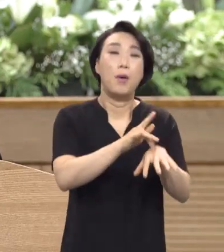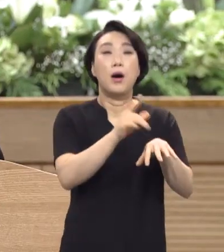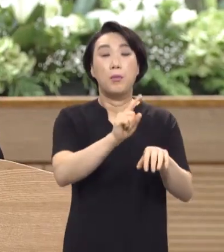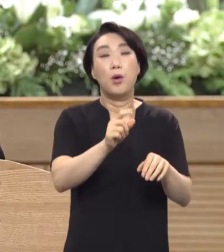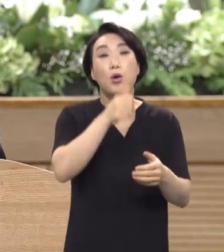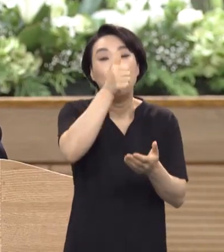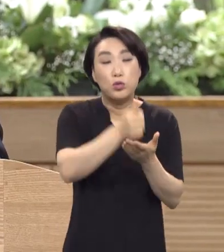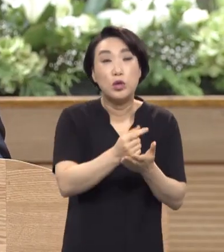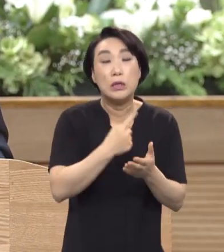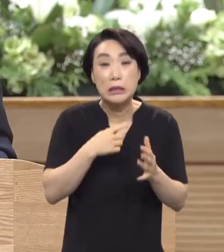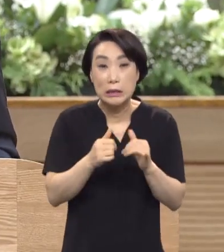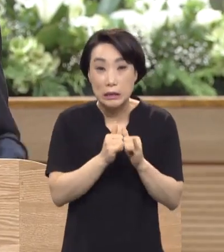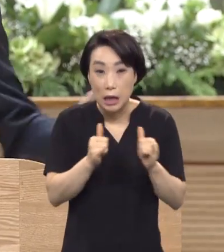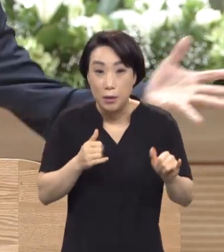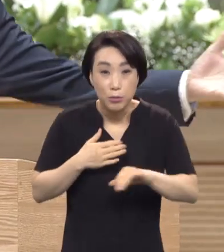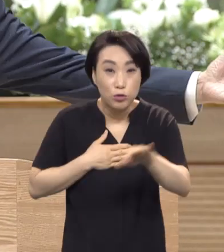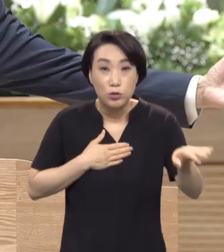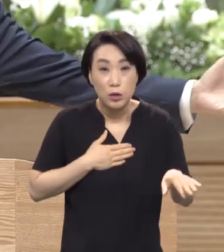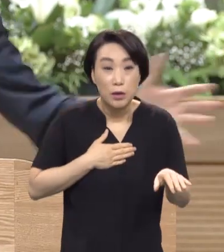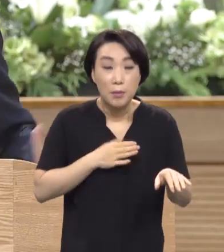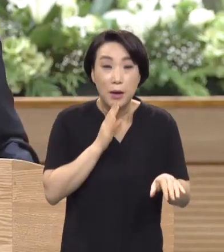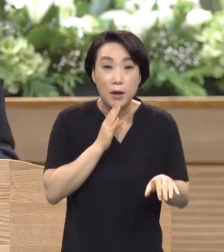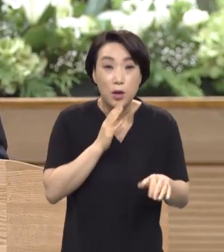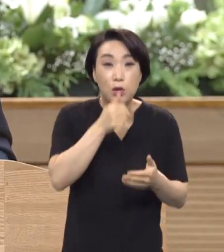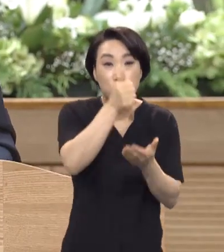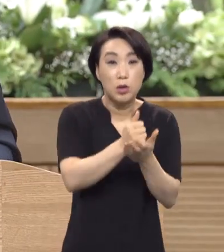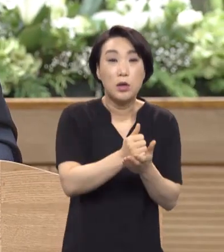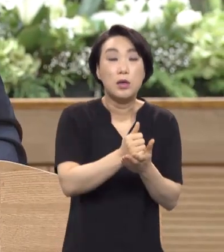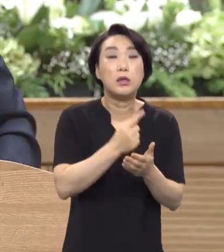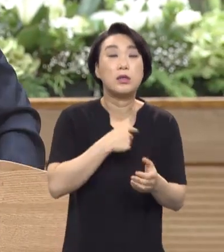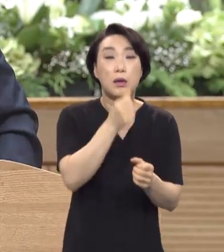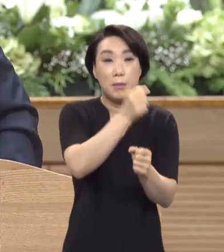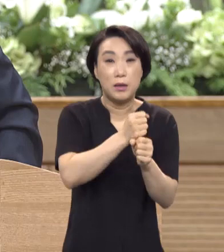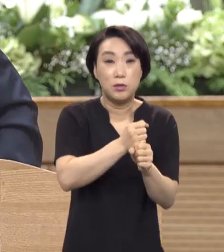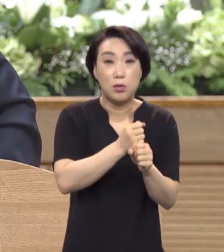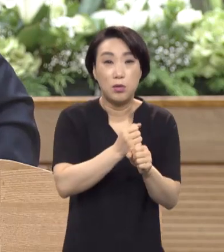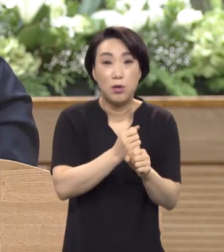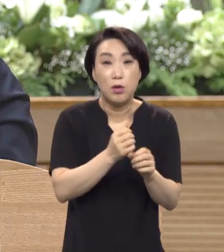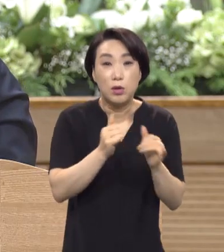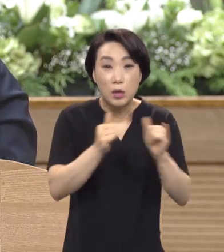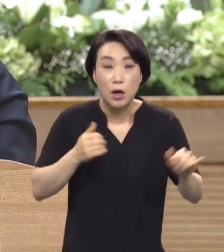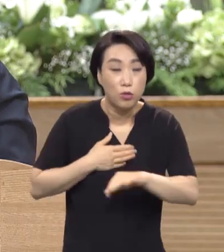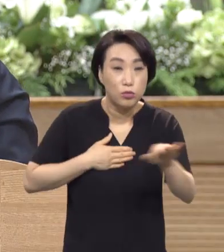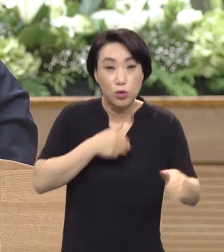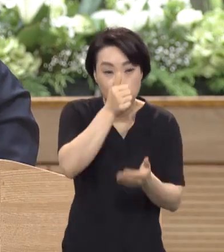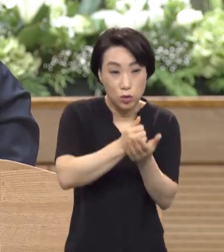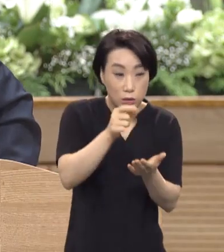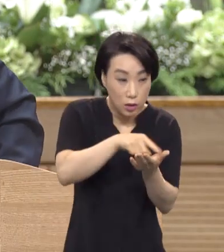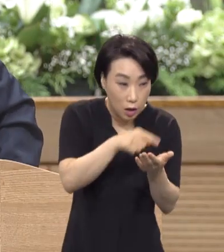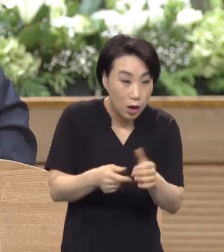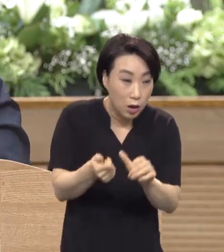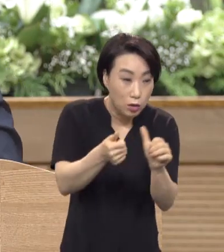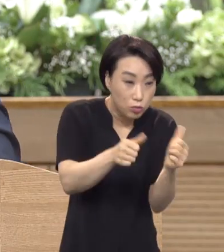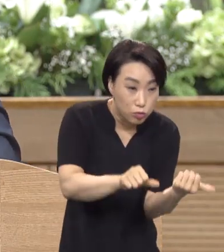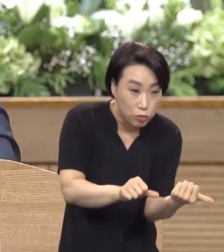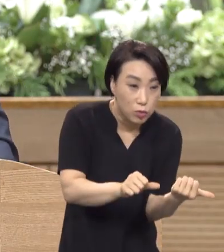죄를 짓는 근성을 가지고 인간을 죄짓게 만들어서 죄값으로 죽게